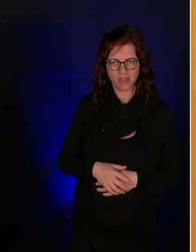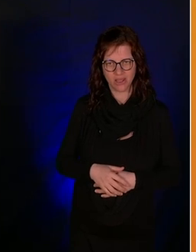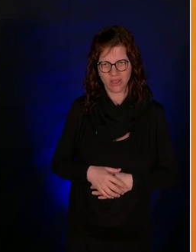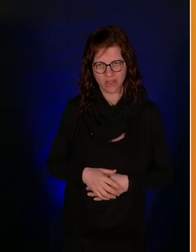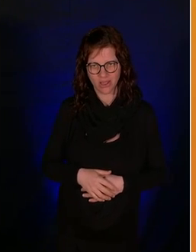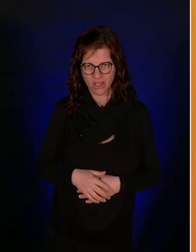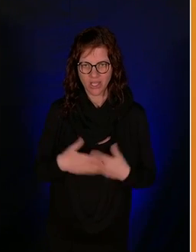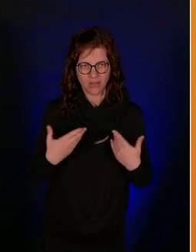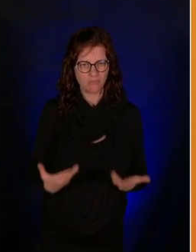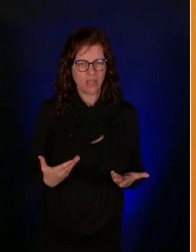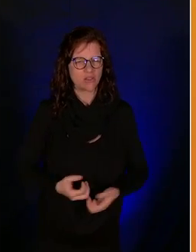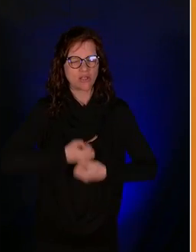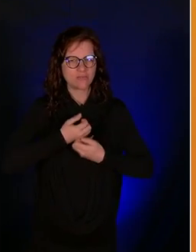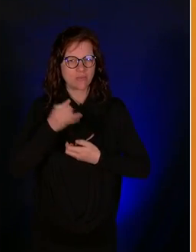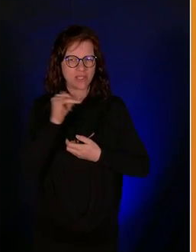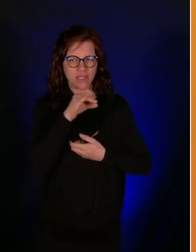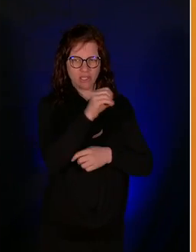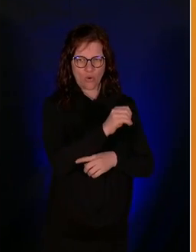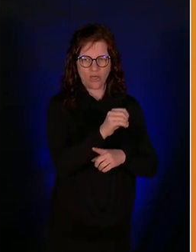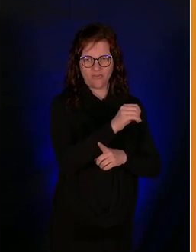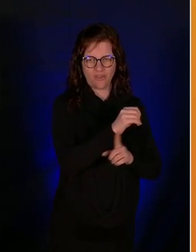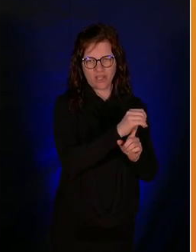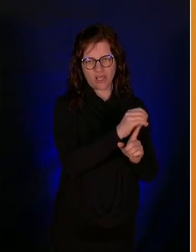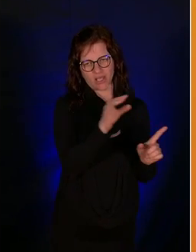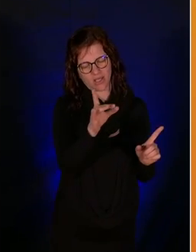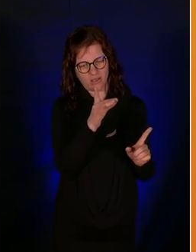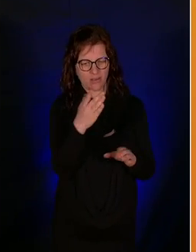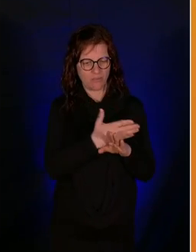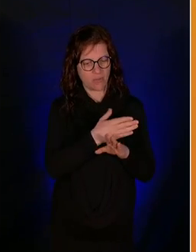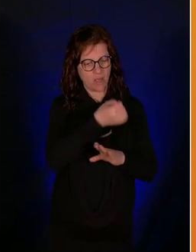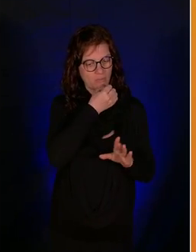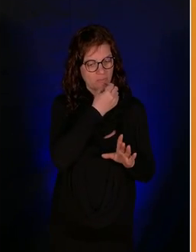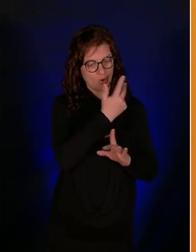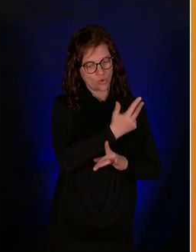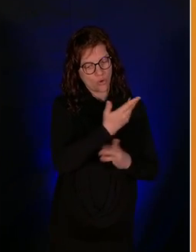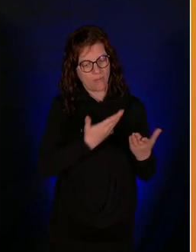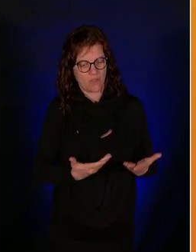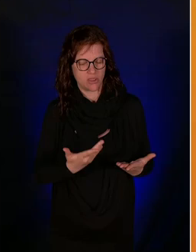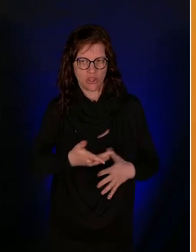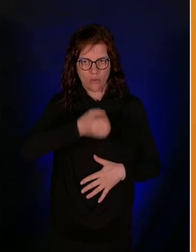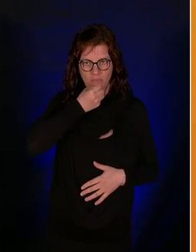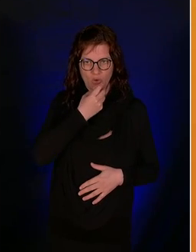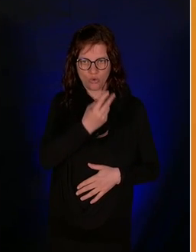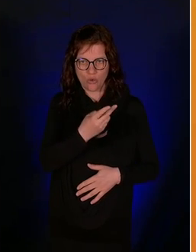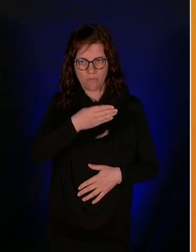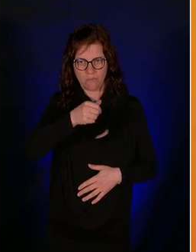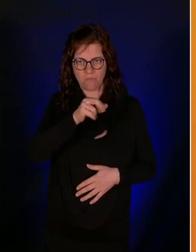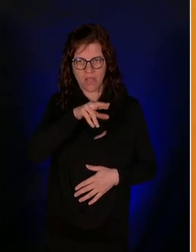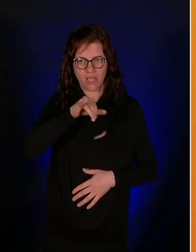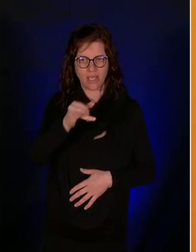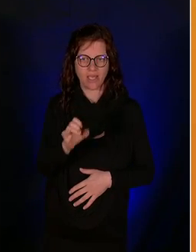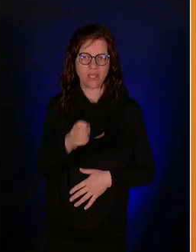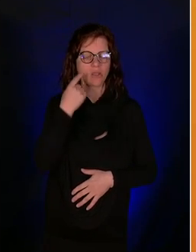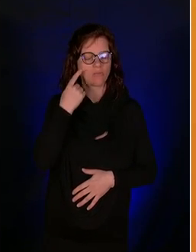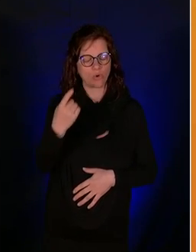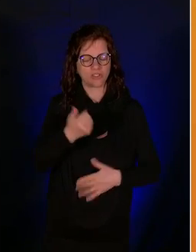La parole, donc, Olivier Feniou se prépare au micro 3 et la parole à Marie Gaza au micro 2 pour les services publics